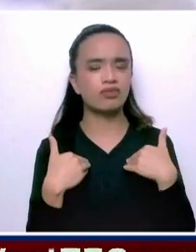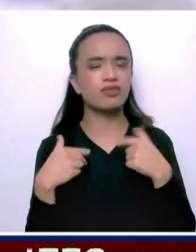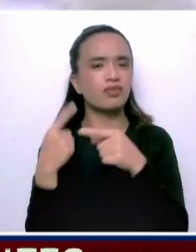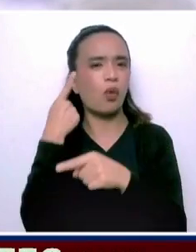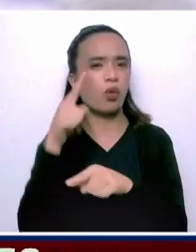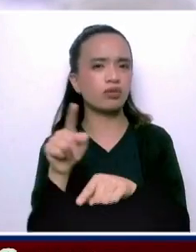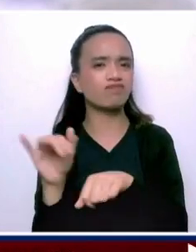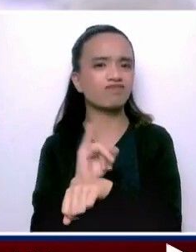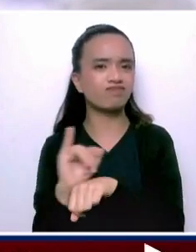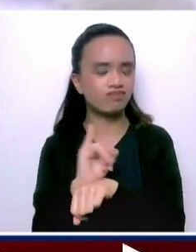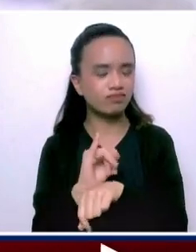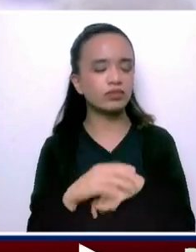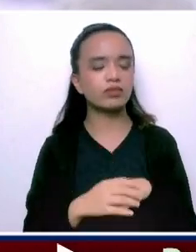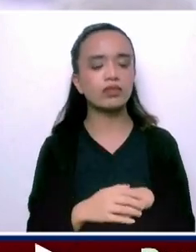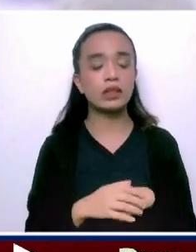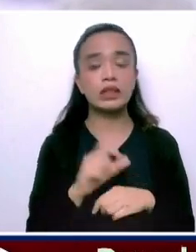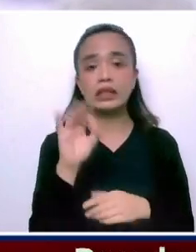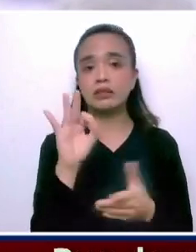siya,